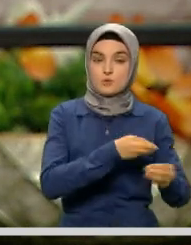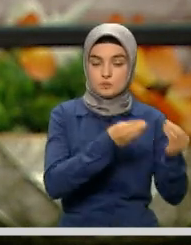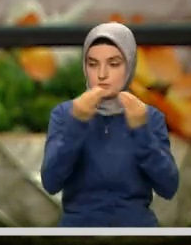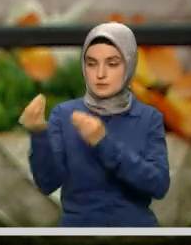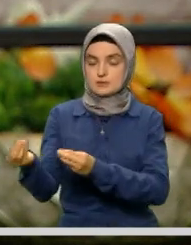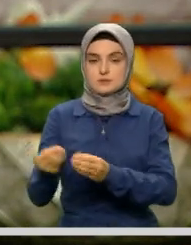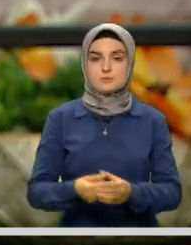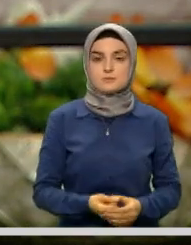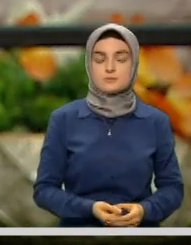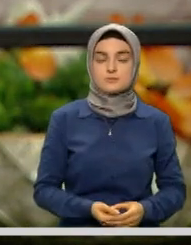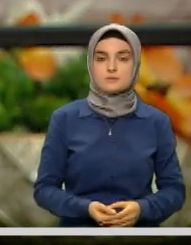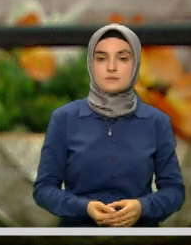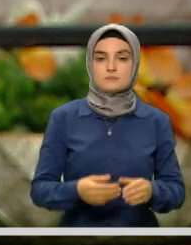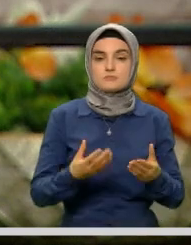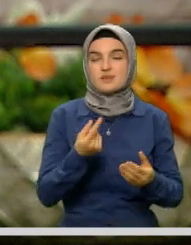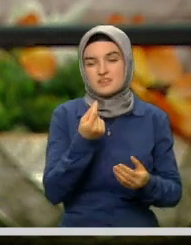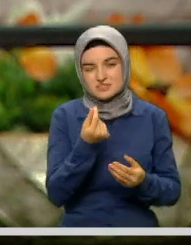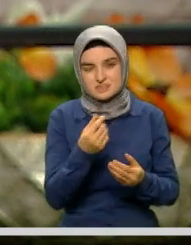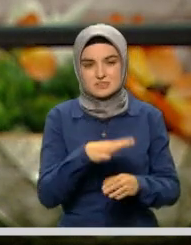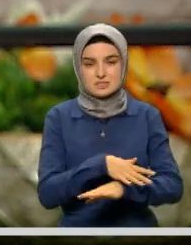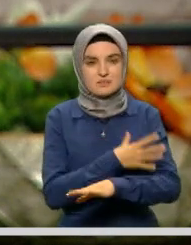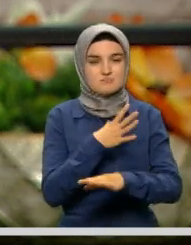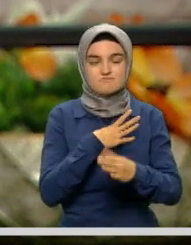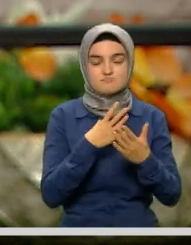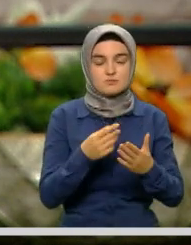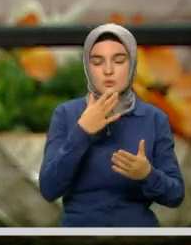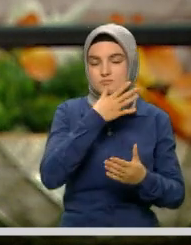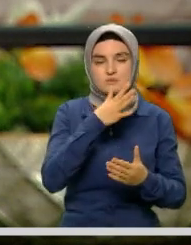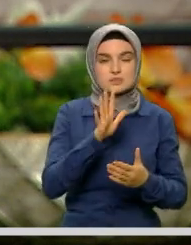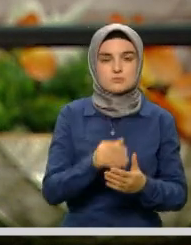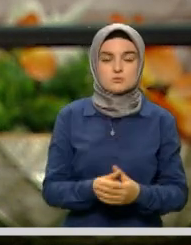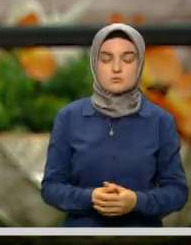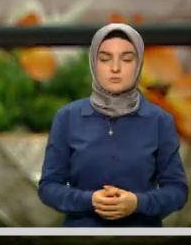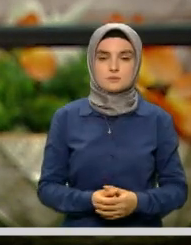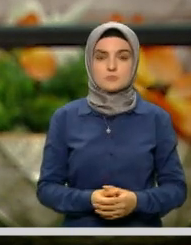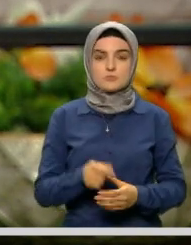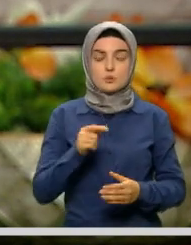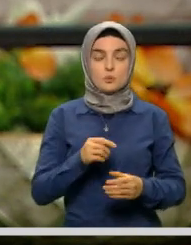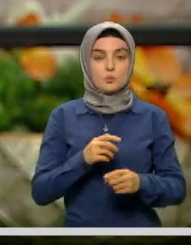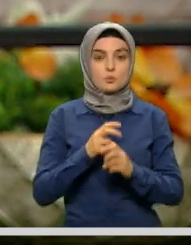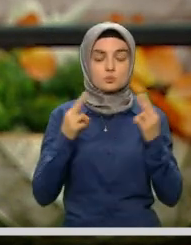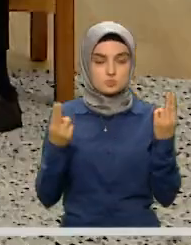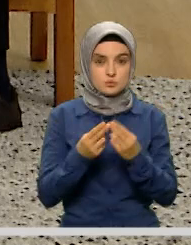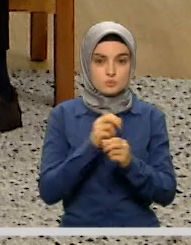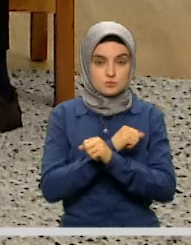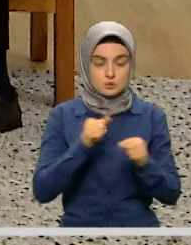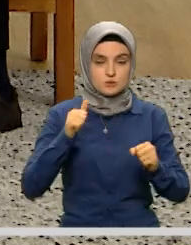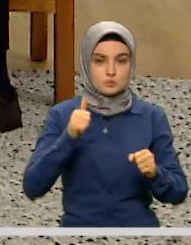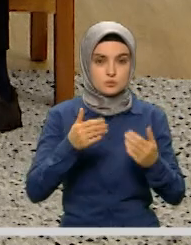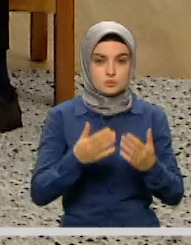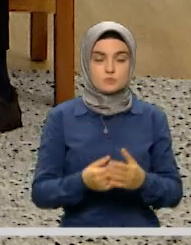Yani zaten elimizde ne kadar sevabımız var, ne kadar sevaptır onu da bilmiyoruz. Yani o kıyamet gününün dehşetli anında.